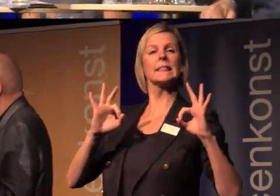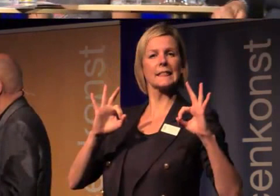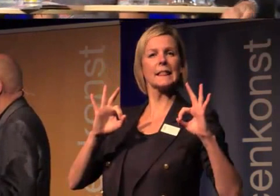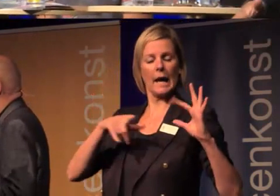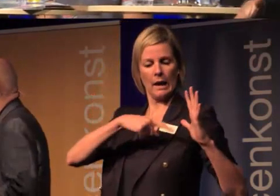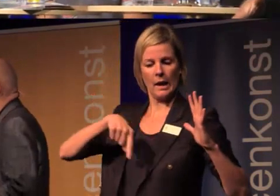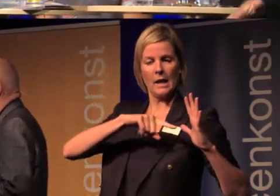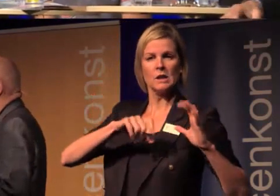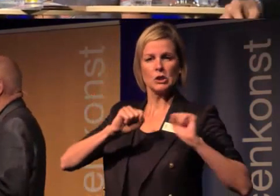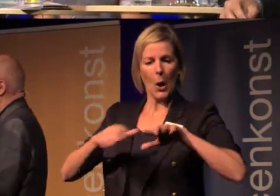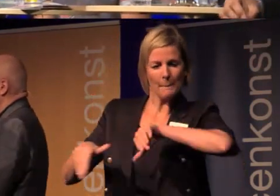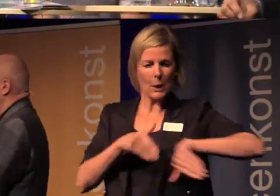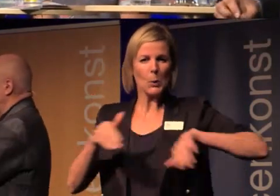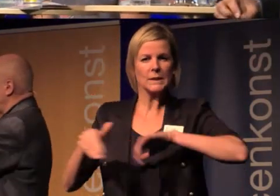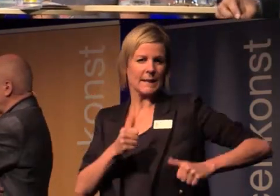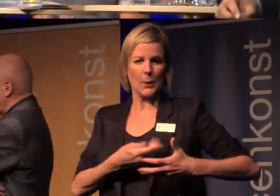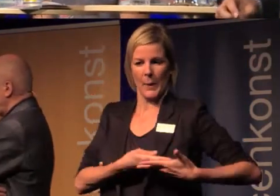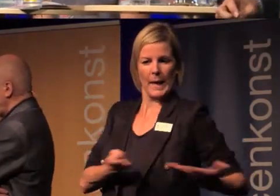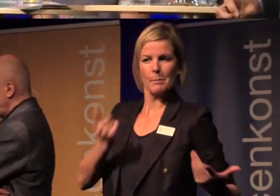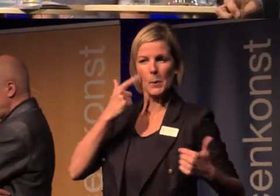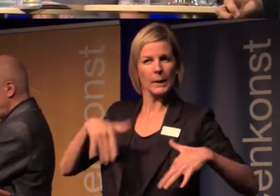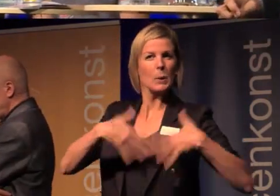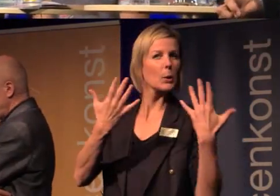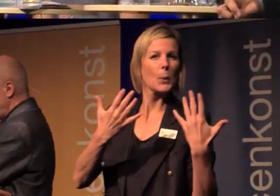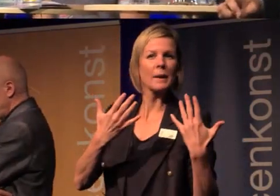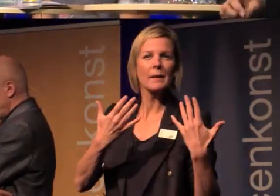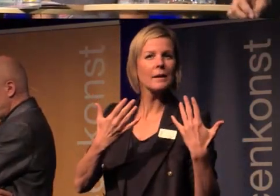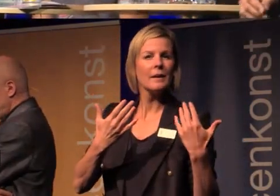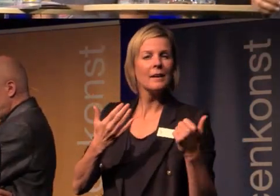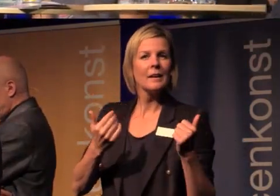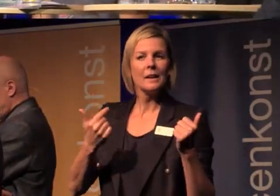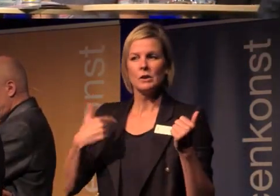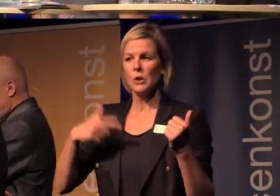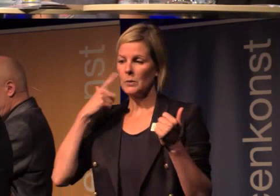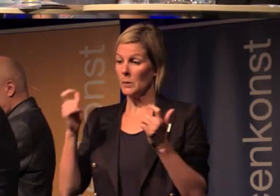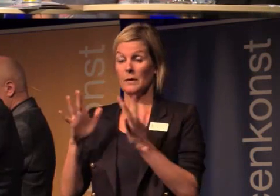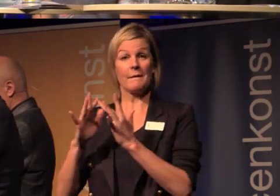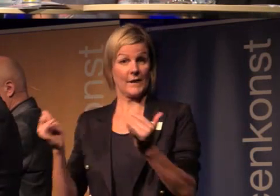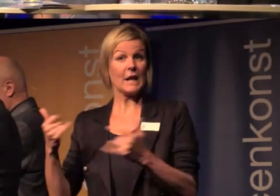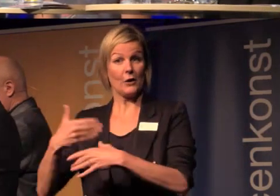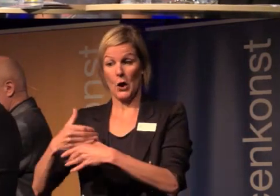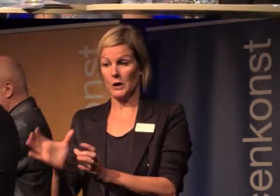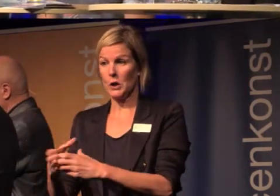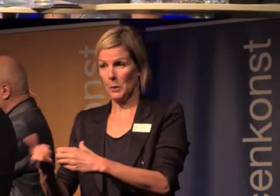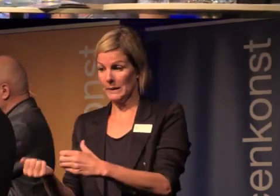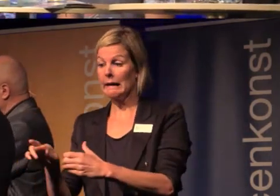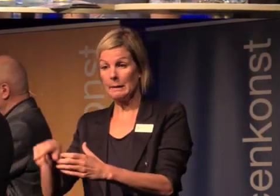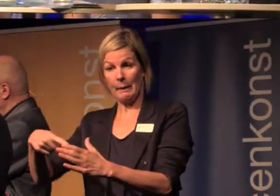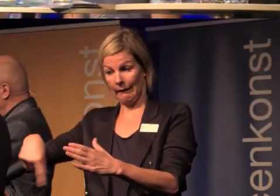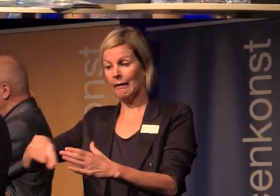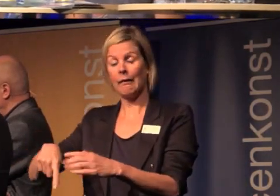liksom producera och erbjuda kultur. Utan jag tror att de fria teatergrupperna